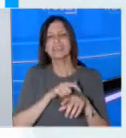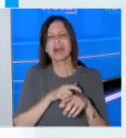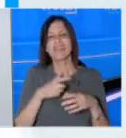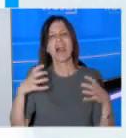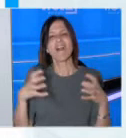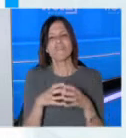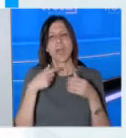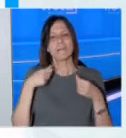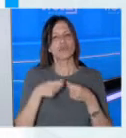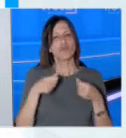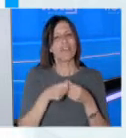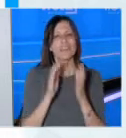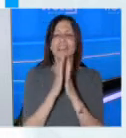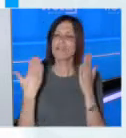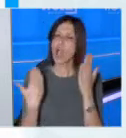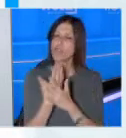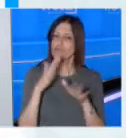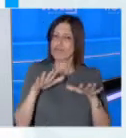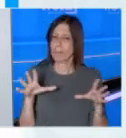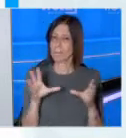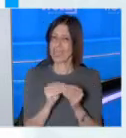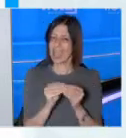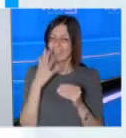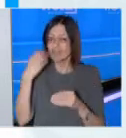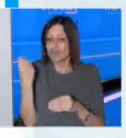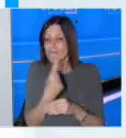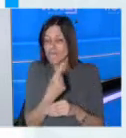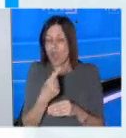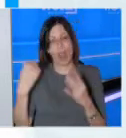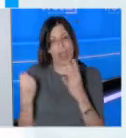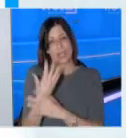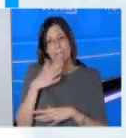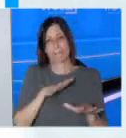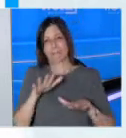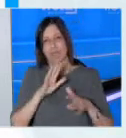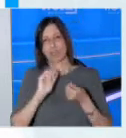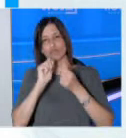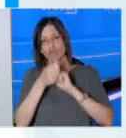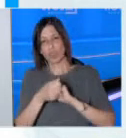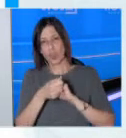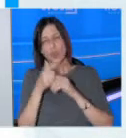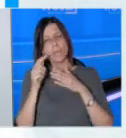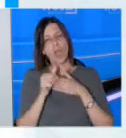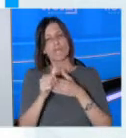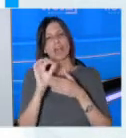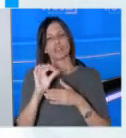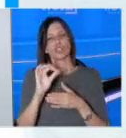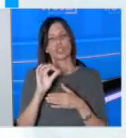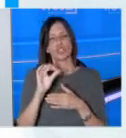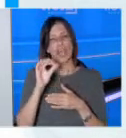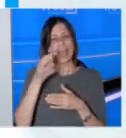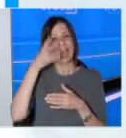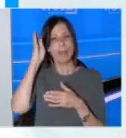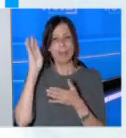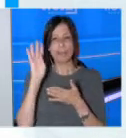המשותפת ותקווה חדשה לשבת יחד, ועוד השבוע להקים יחד ממשלת שינוי בהובלת יאיר לפיד. הבטחתם